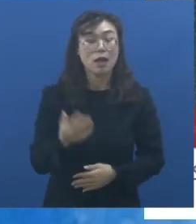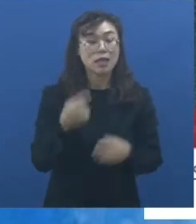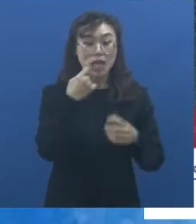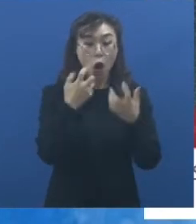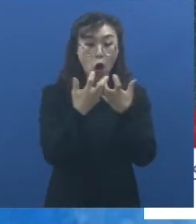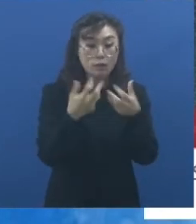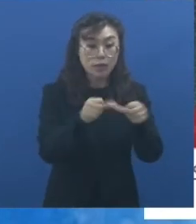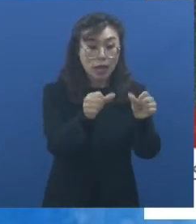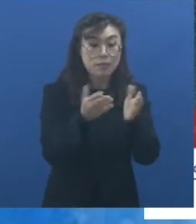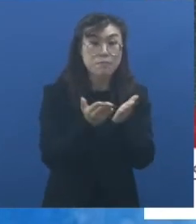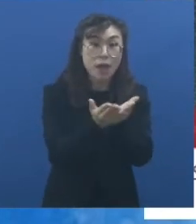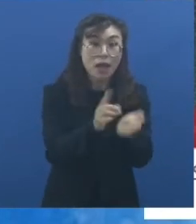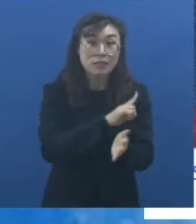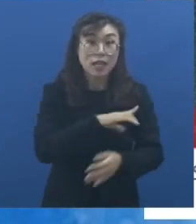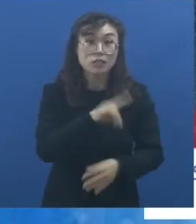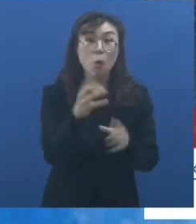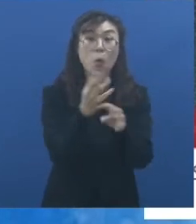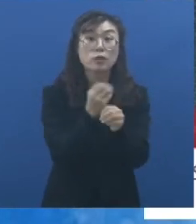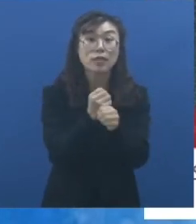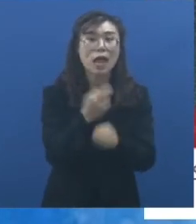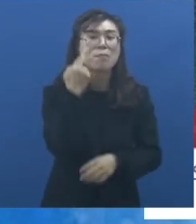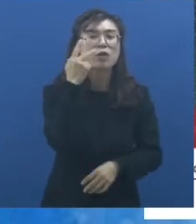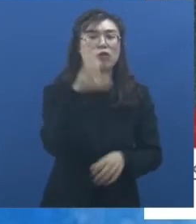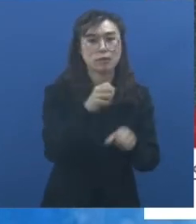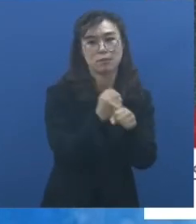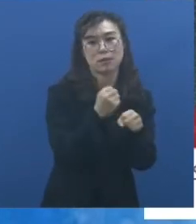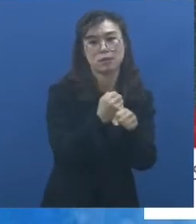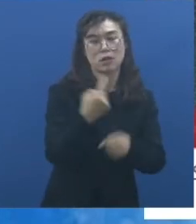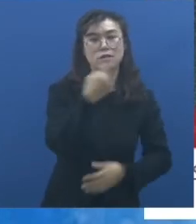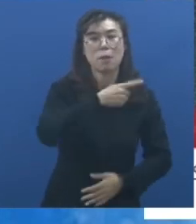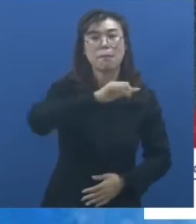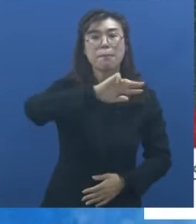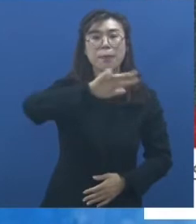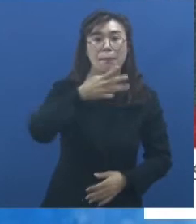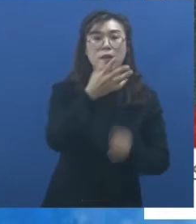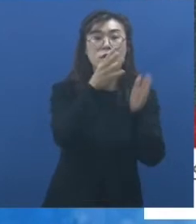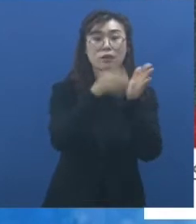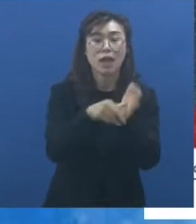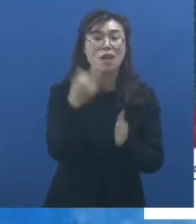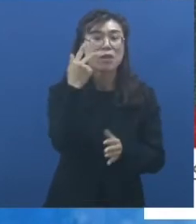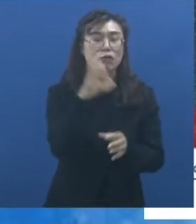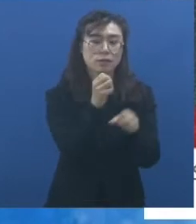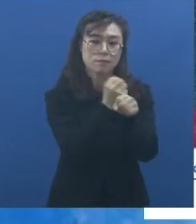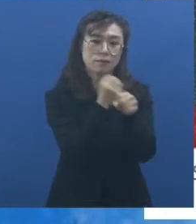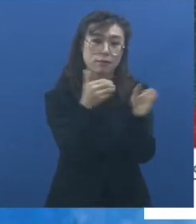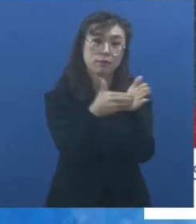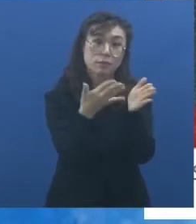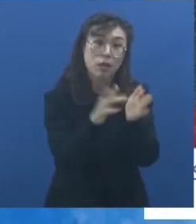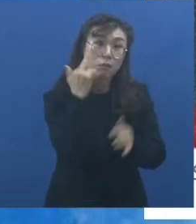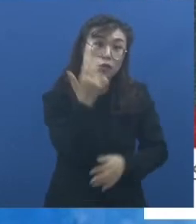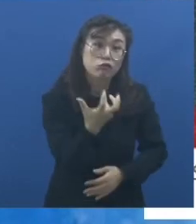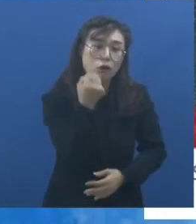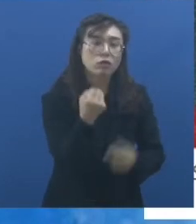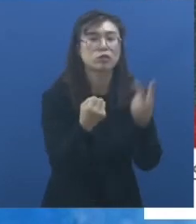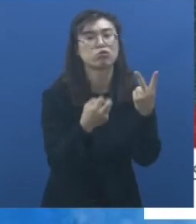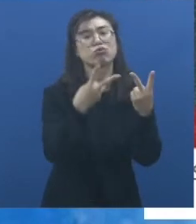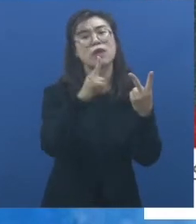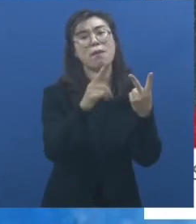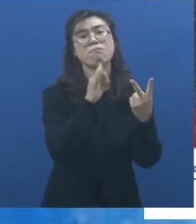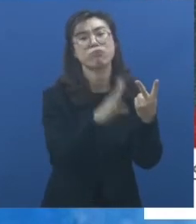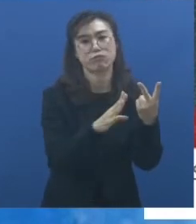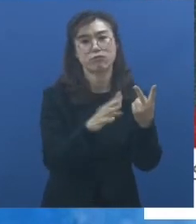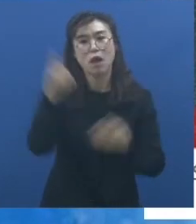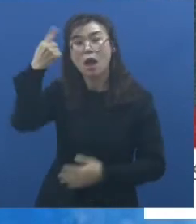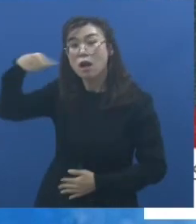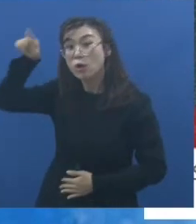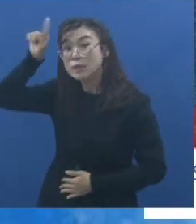만들었거든요 1800년대에 미국에서 만들었는데 현재 난 미국에는 교대의 세비 1 밖엔 없어요 그렇지만 러시아에는